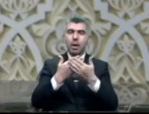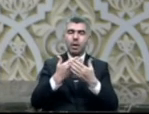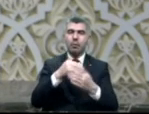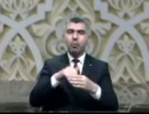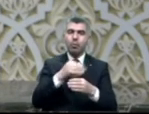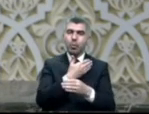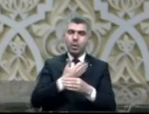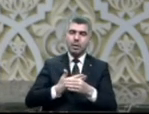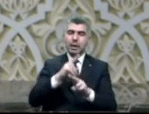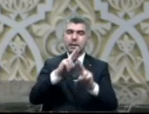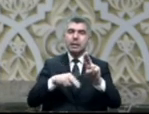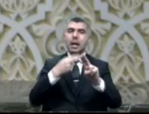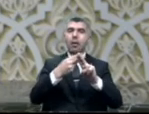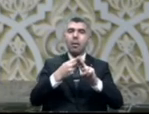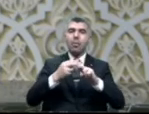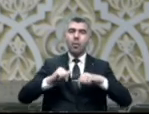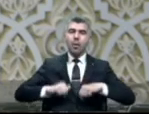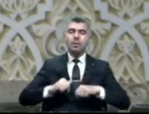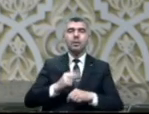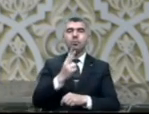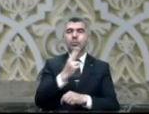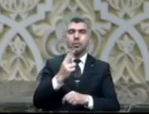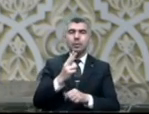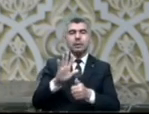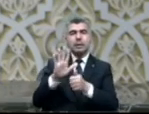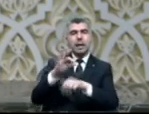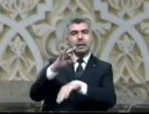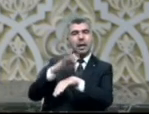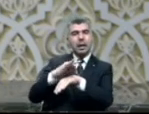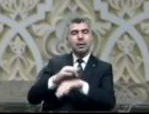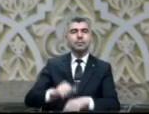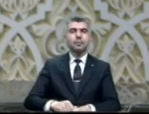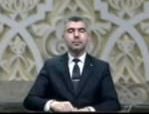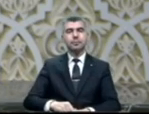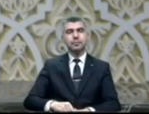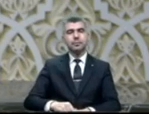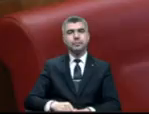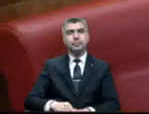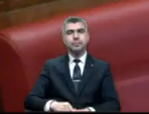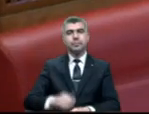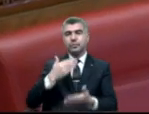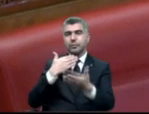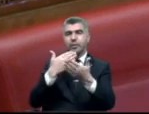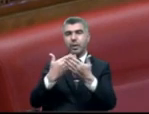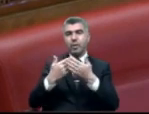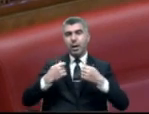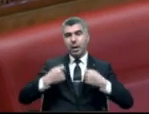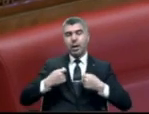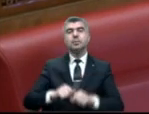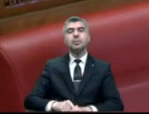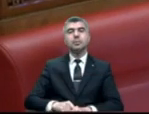المستشار. الكلمة للسيدة الوزيرة للرد على السؤالين معا في حدود 6 دقائق. تفضلوا السيدة الوزيرة. شكرا السيد الرئيس